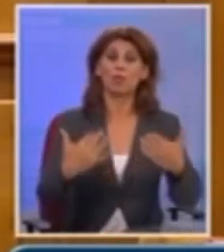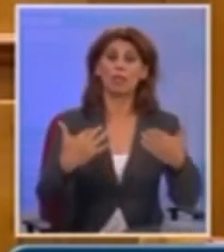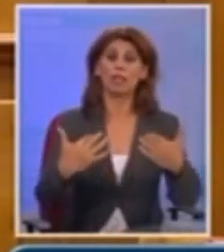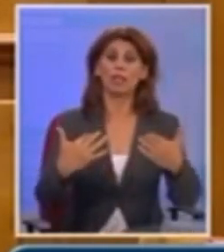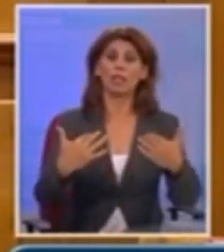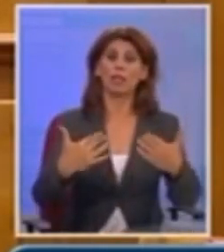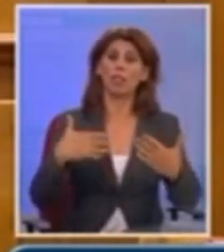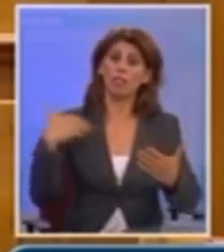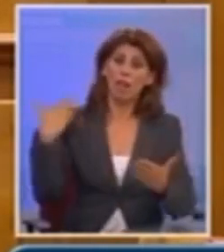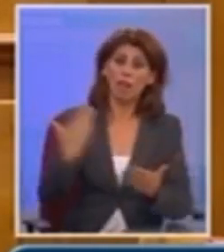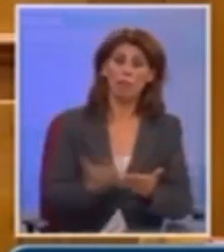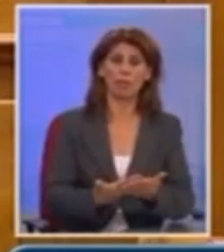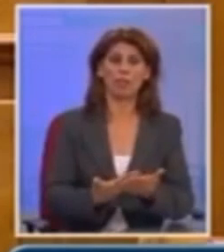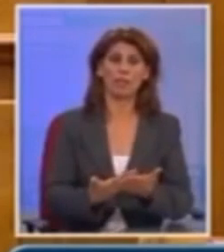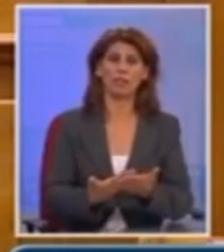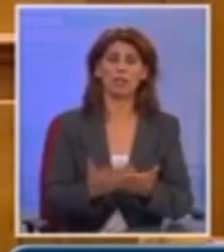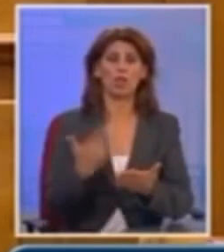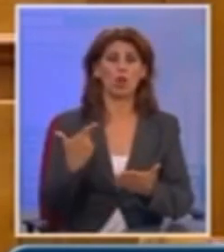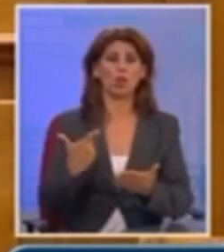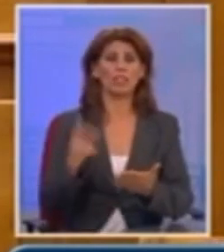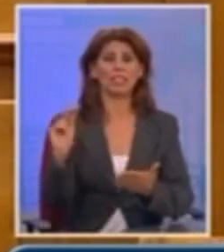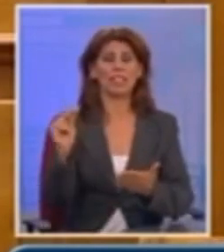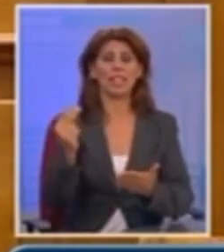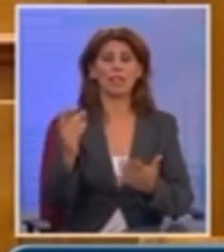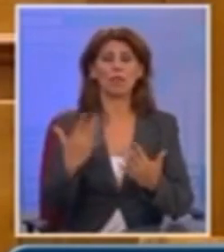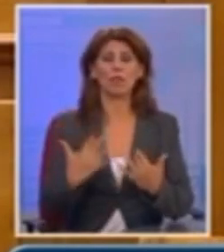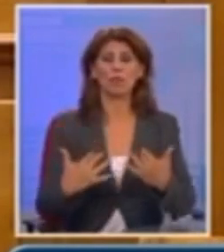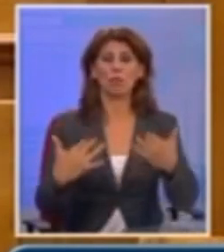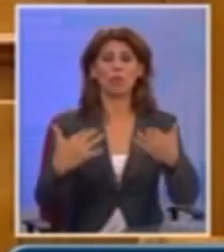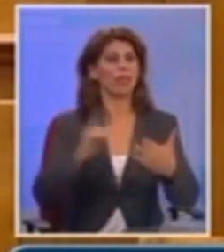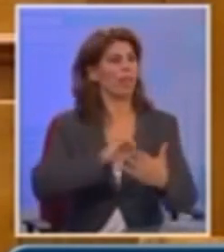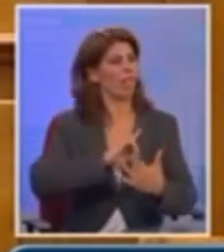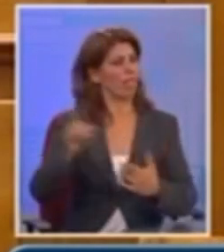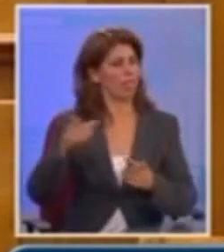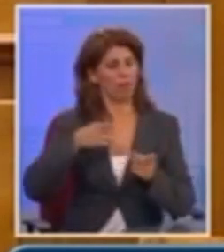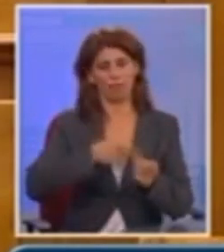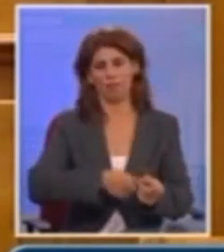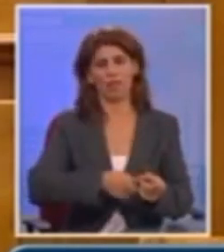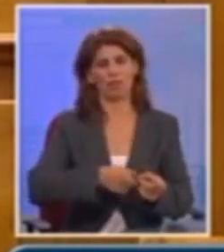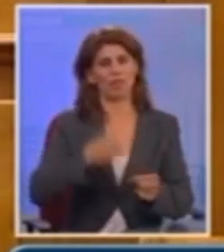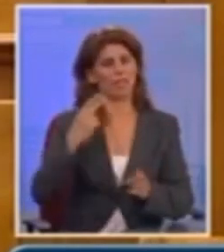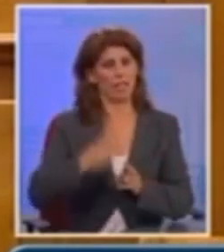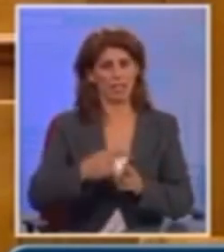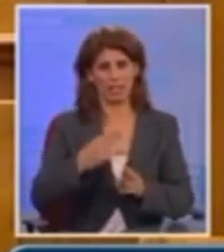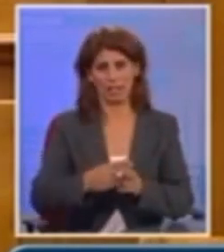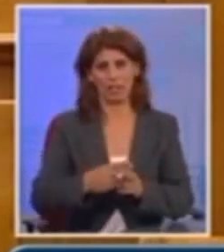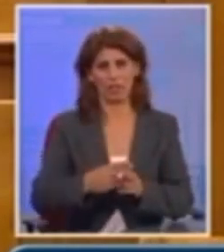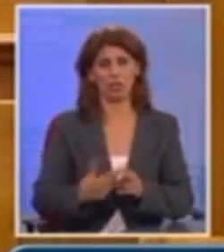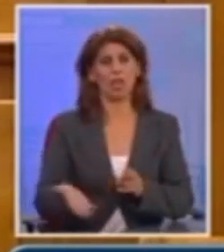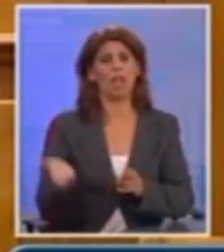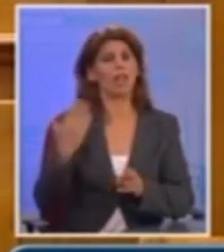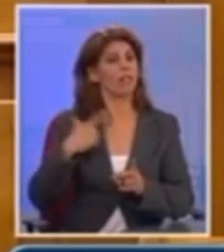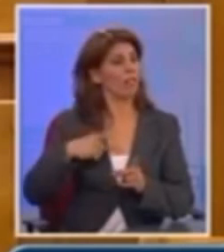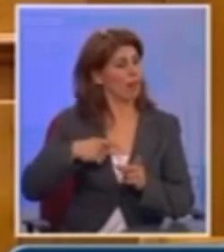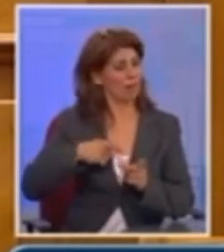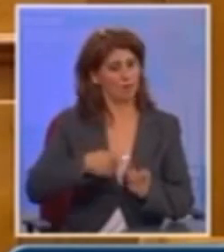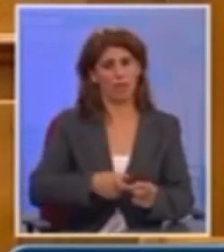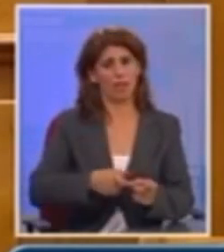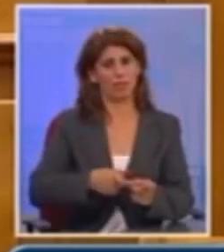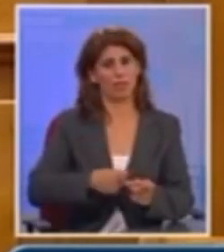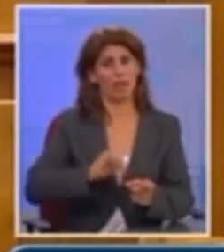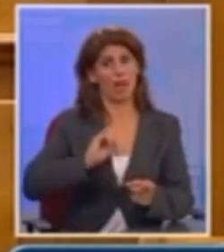θα αποδείξει ότι τα κοινοβούλια δεν εκβιάζονται και κυρίως δεν εκβιάζονται